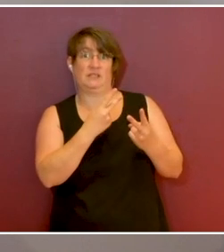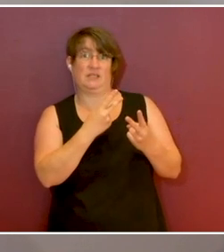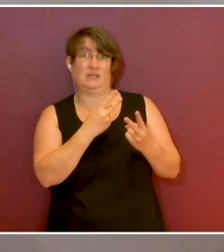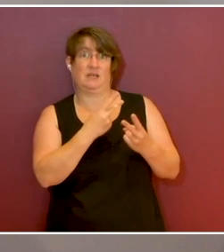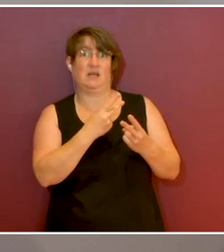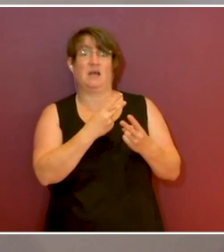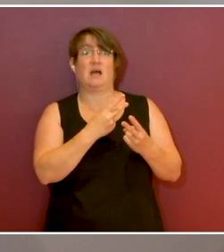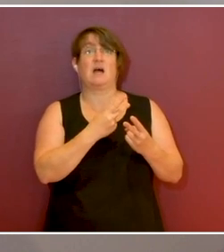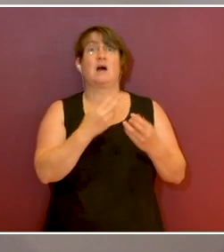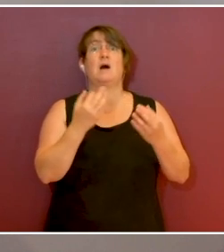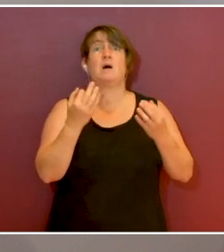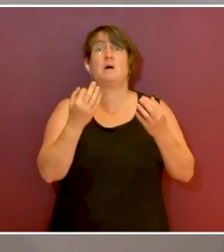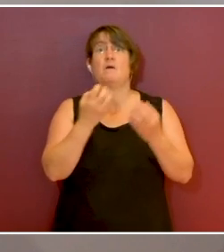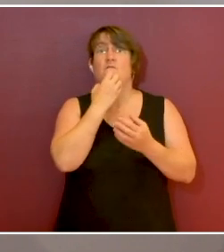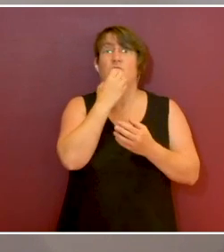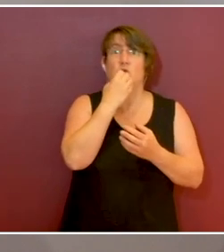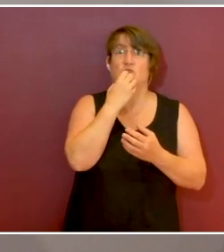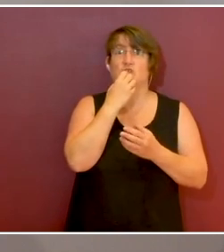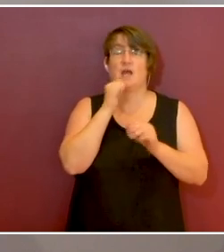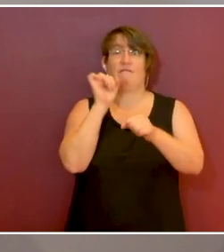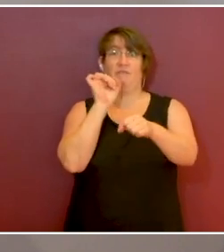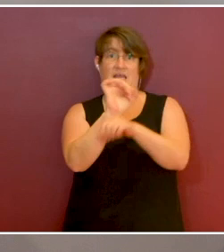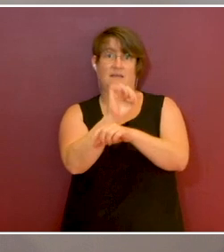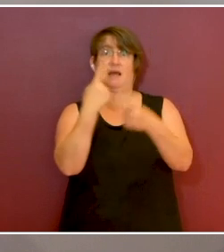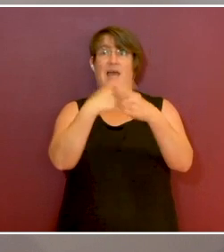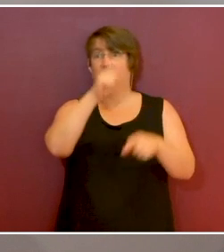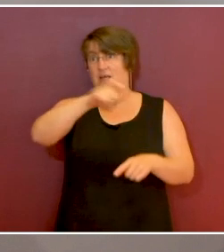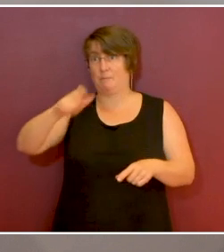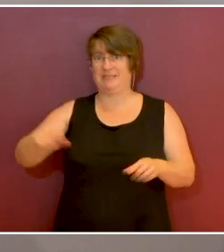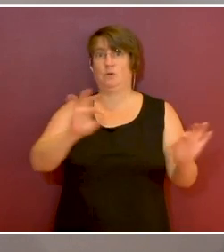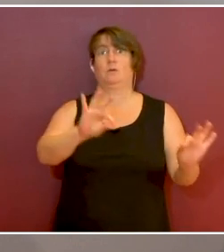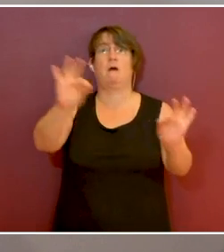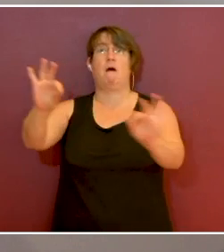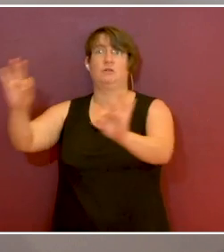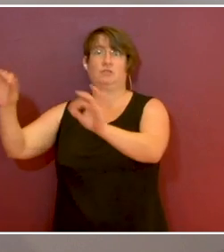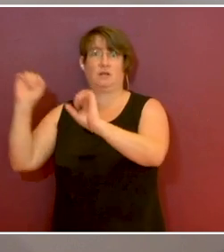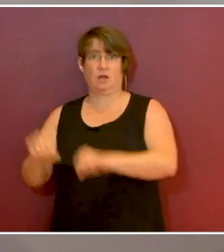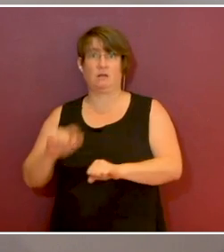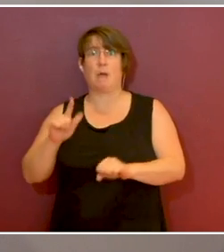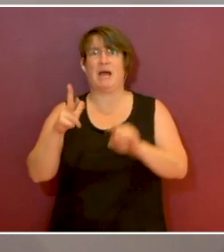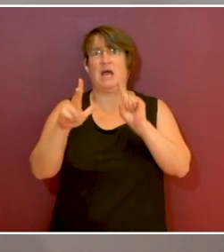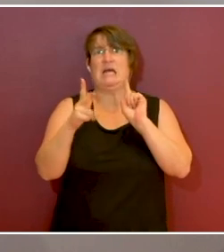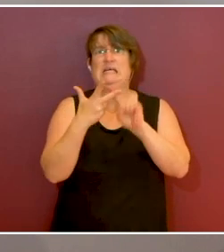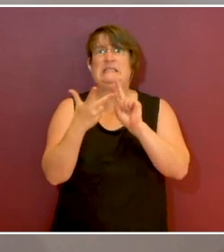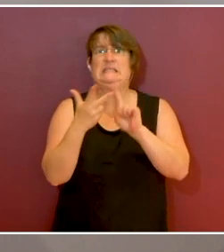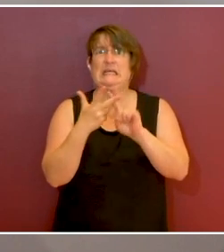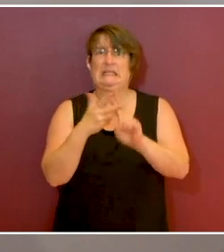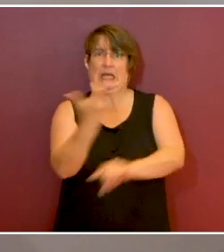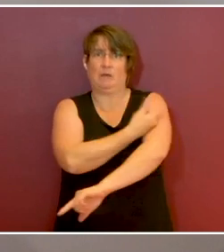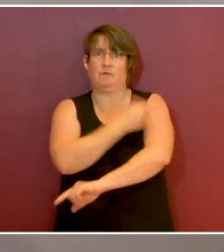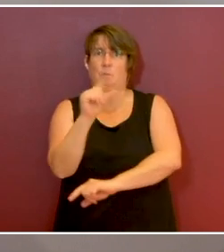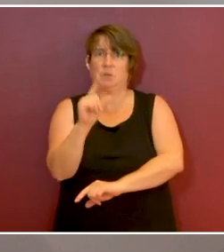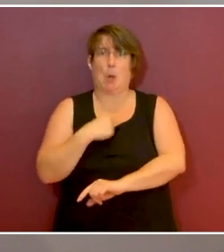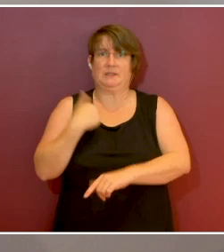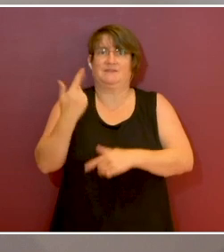die Transmission vermindern, dass die andere anstecken. Aber ob wir mit einer dritten Impfung eine sterile Immunität, so nennt man das, erreichen, das